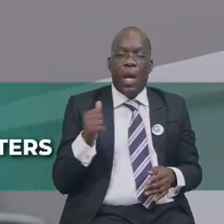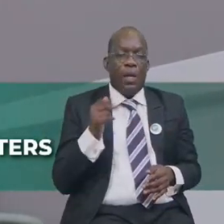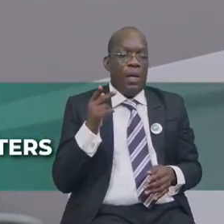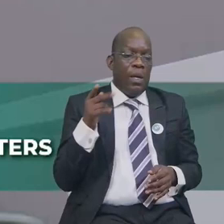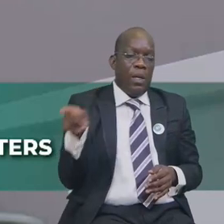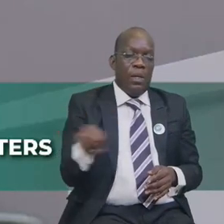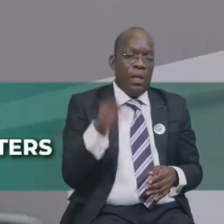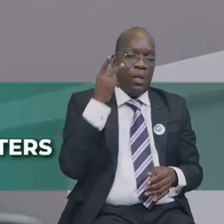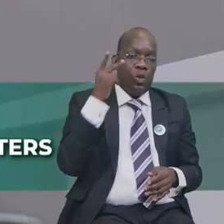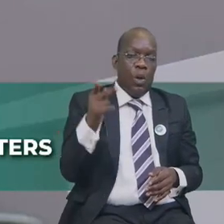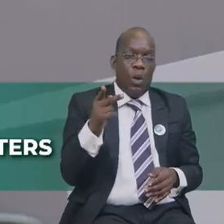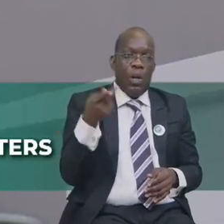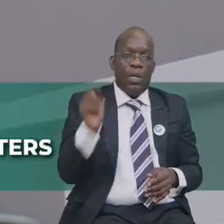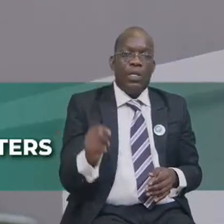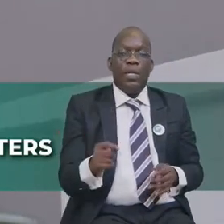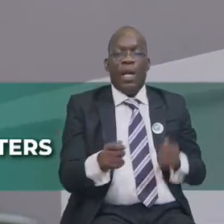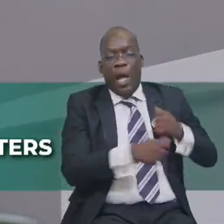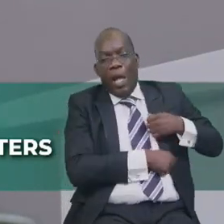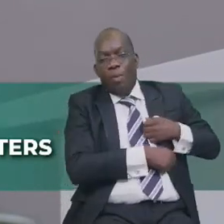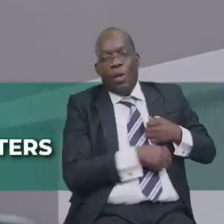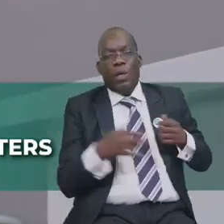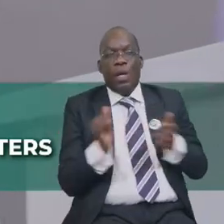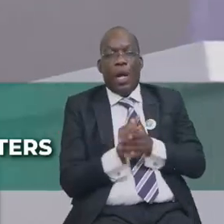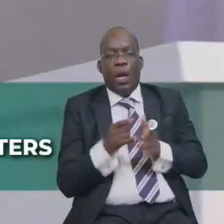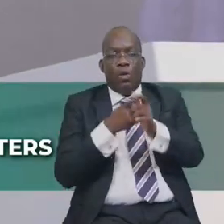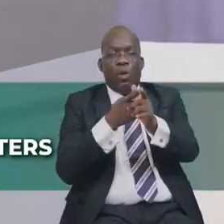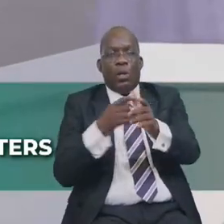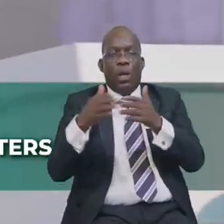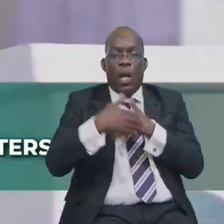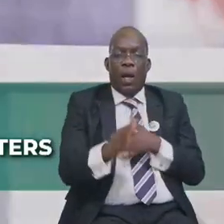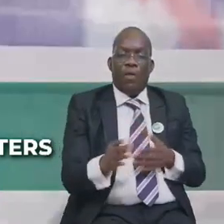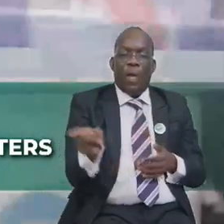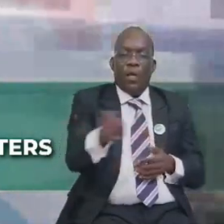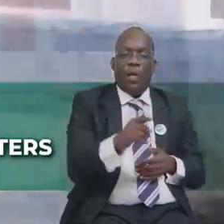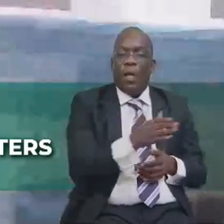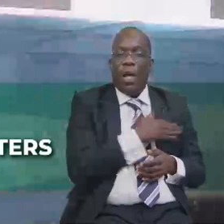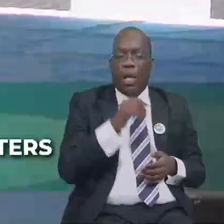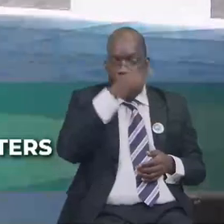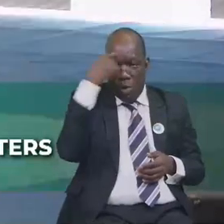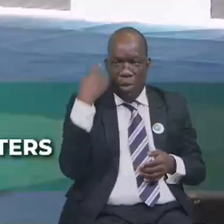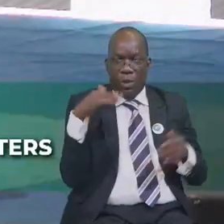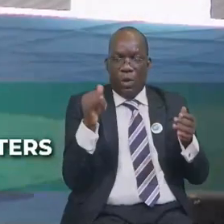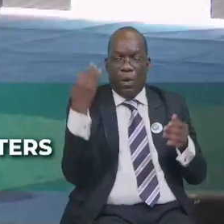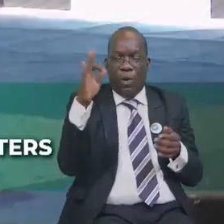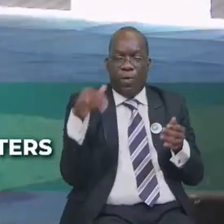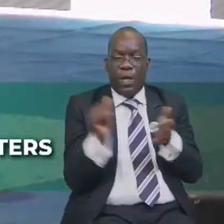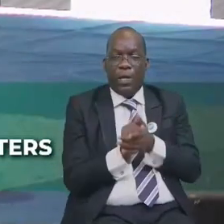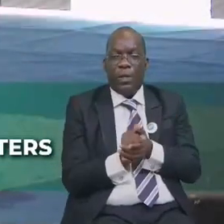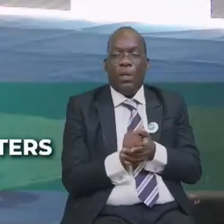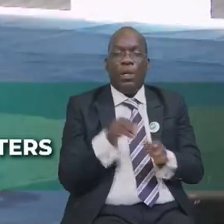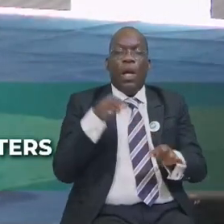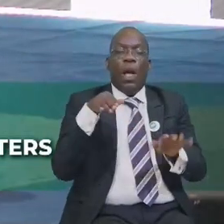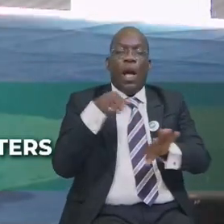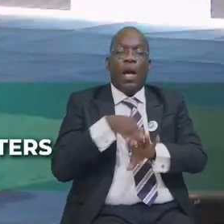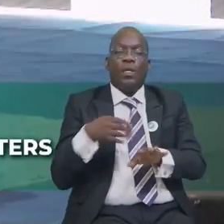Et ils ont vu la bande qui fuyait, qui les pourchassait. Et pour cela, en ce moment-là, ils